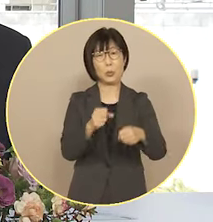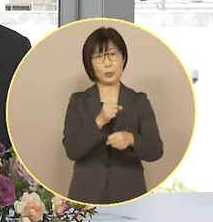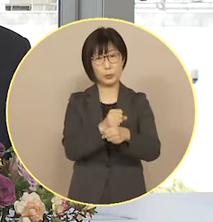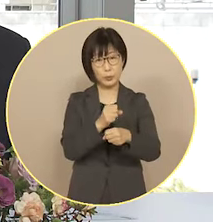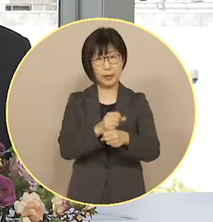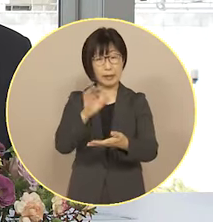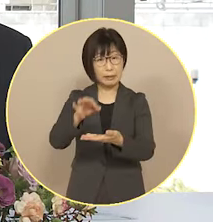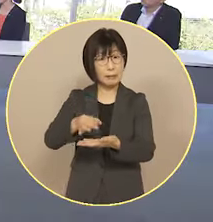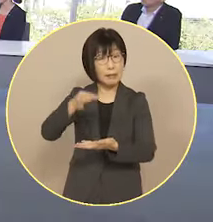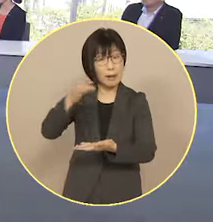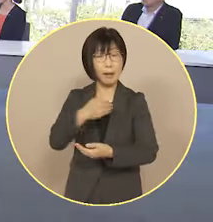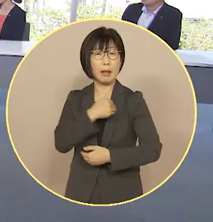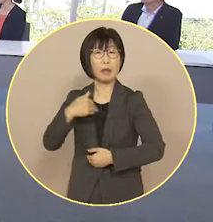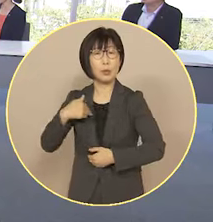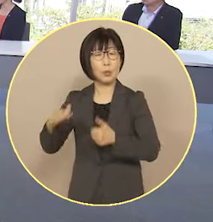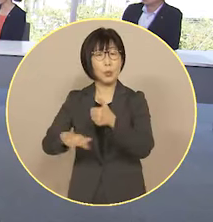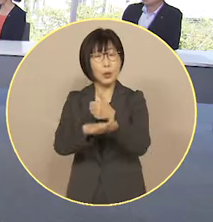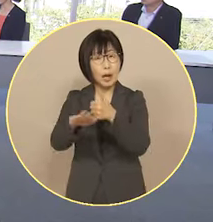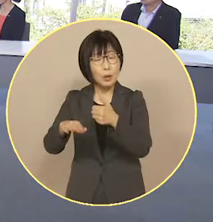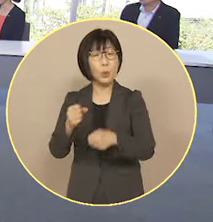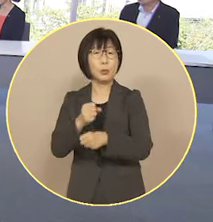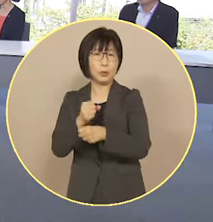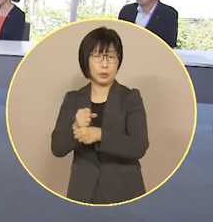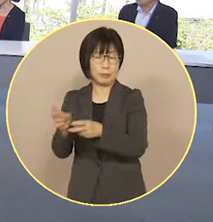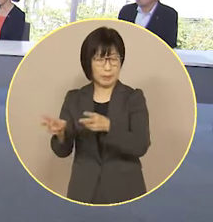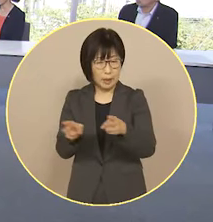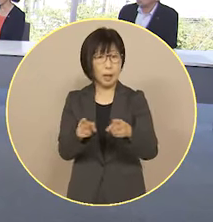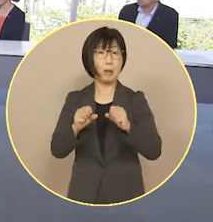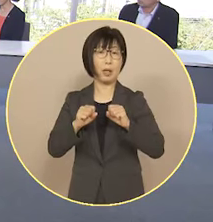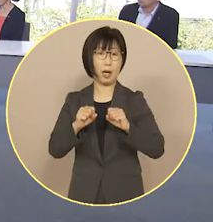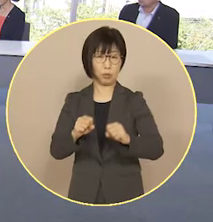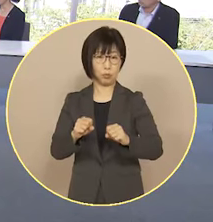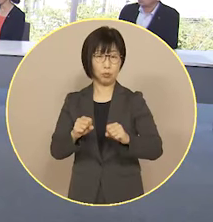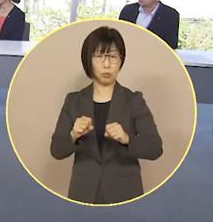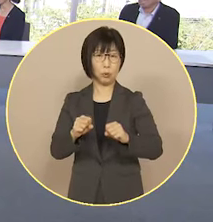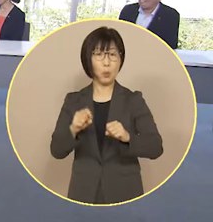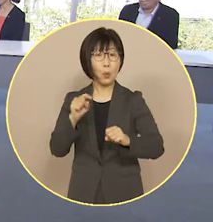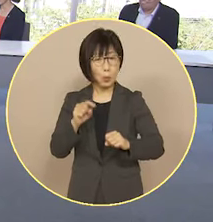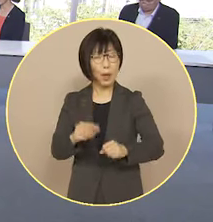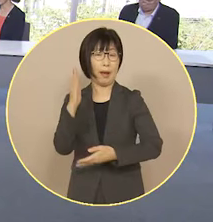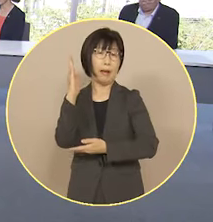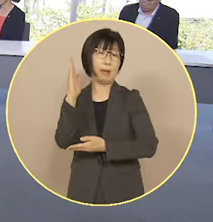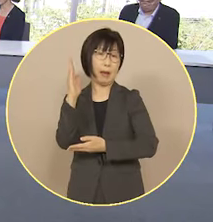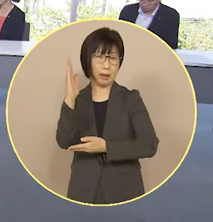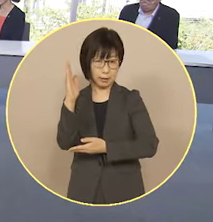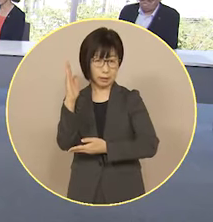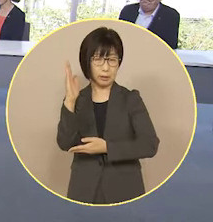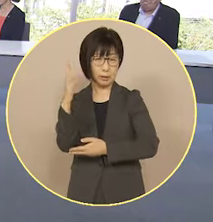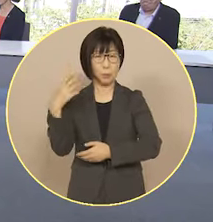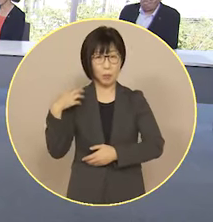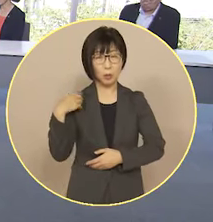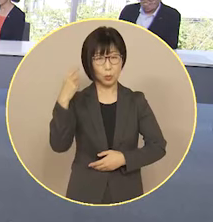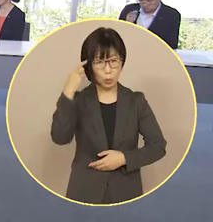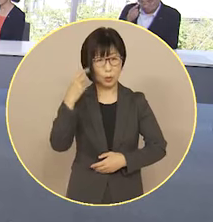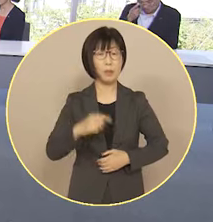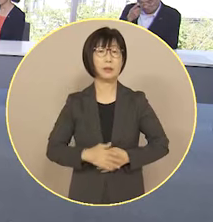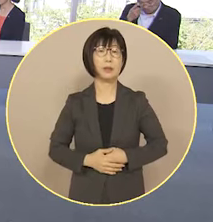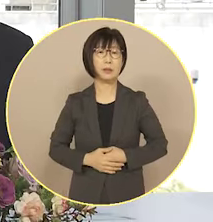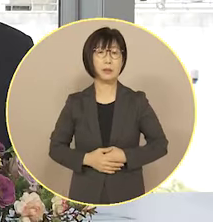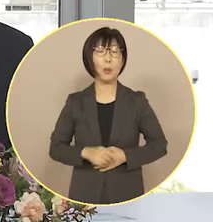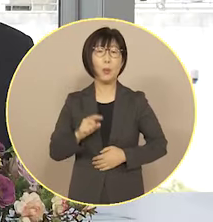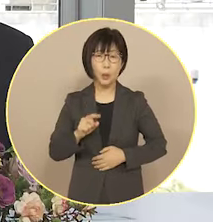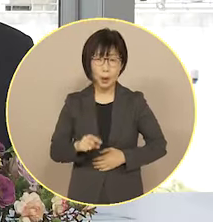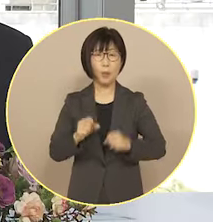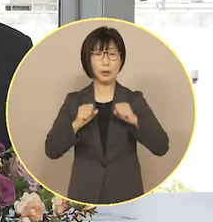そして賃上げができる環境作りを整えていくっていうのは政治の役割ではないかなという風に思っておりますこのこと